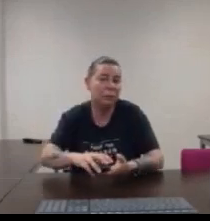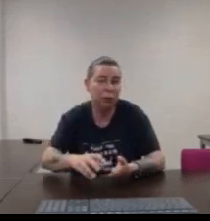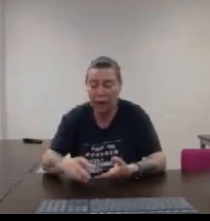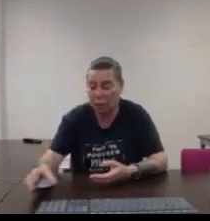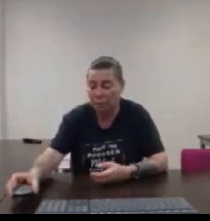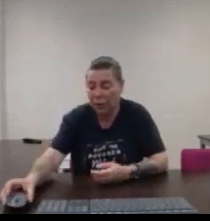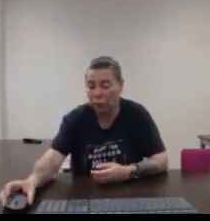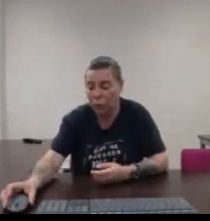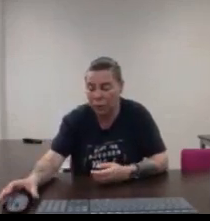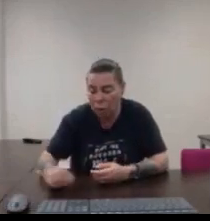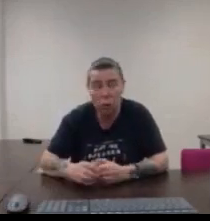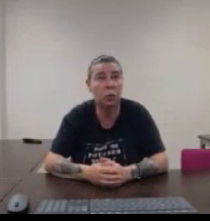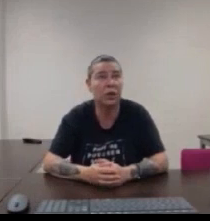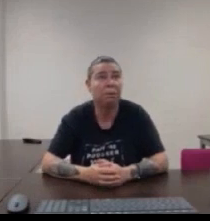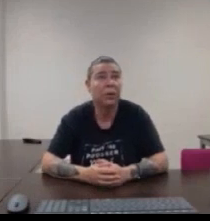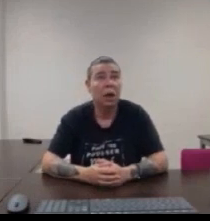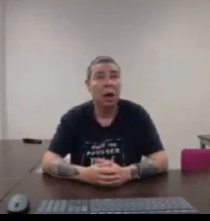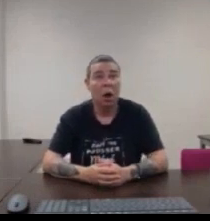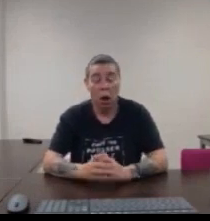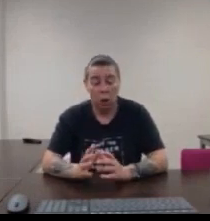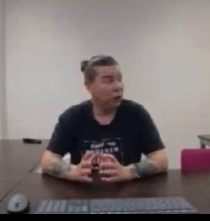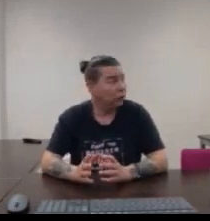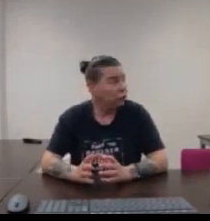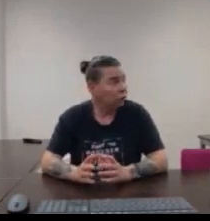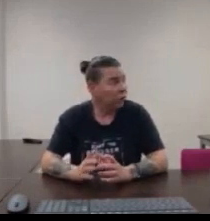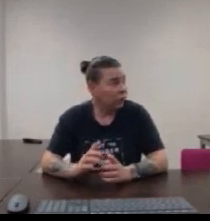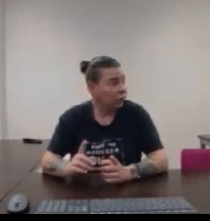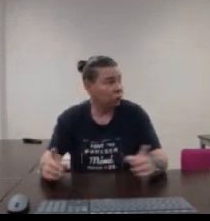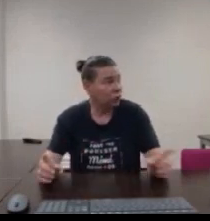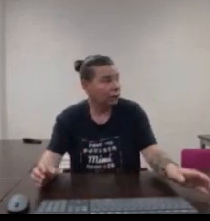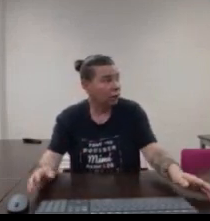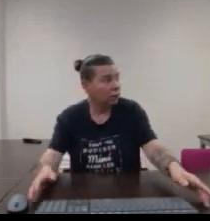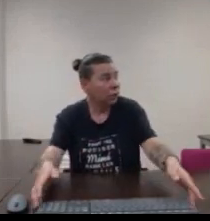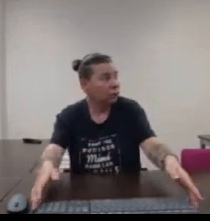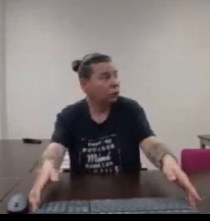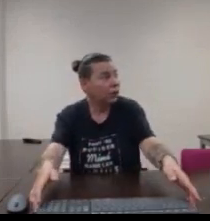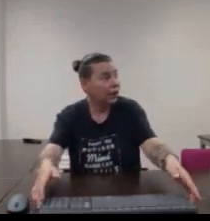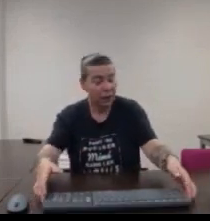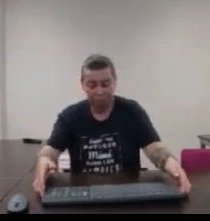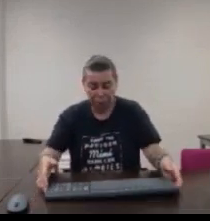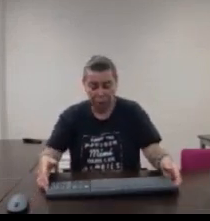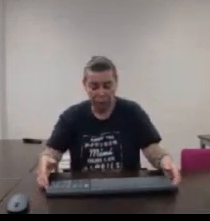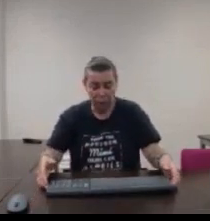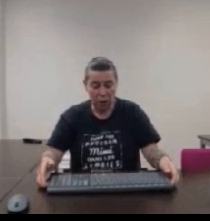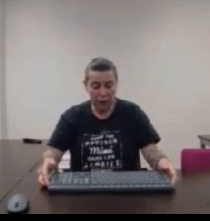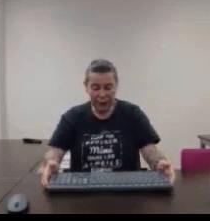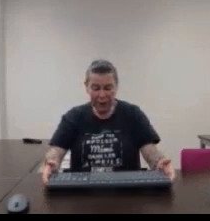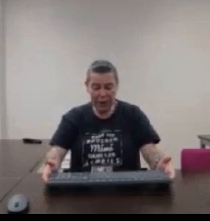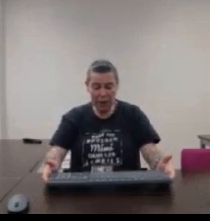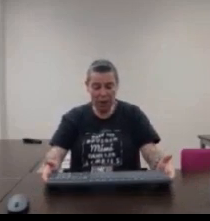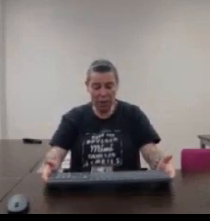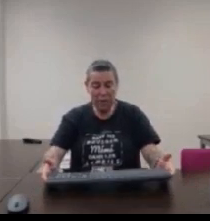n'hésitez pas à demander éventuellement à en changer. Au niveau du... Ouais, t'as une question, j'arrive. Au niveau du clavier.